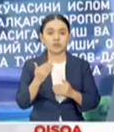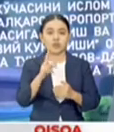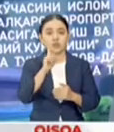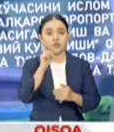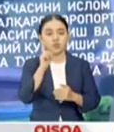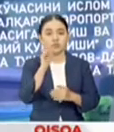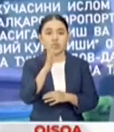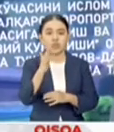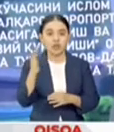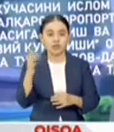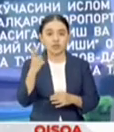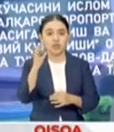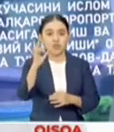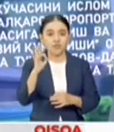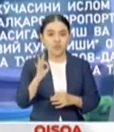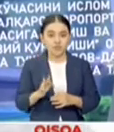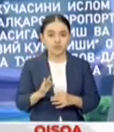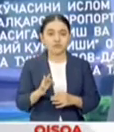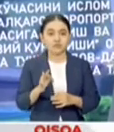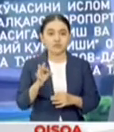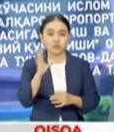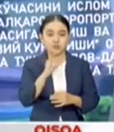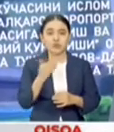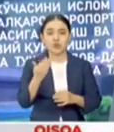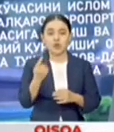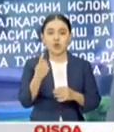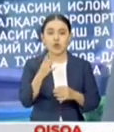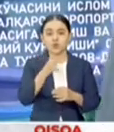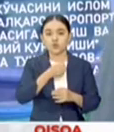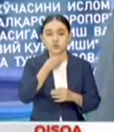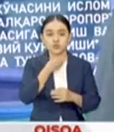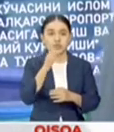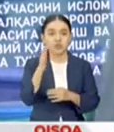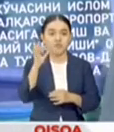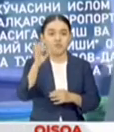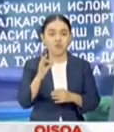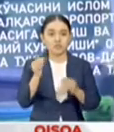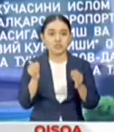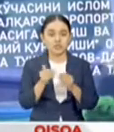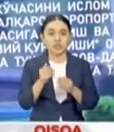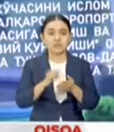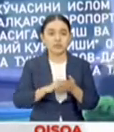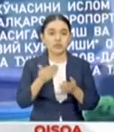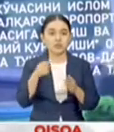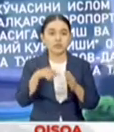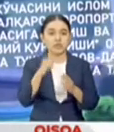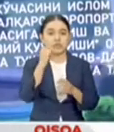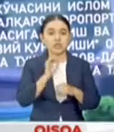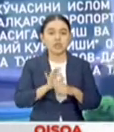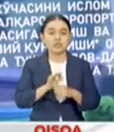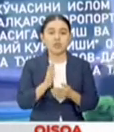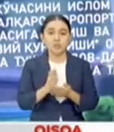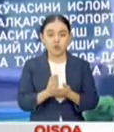Yosh daraxtli 100% bo'ladi. Yosh katta daraxtlarni foizi kamligini sababi uning ichida eski kasali